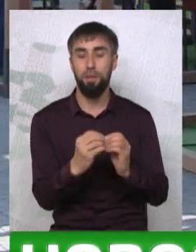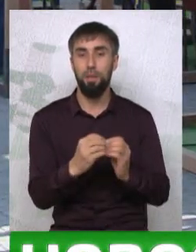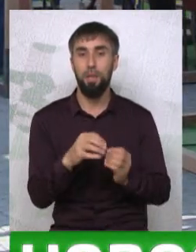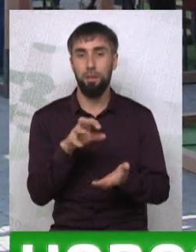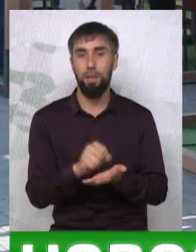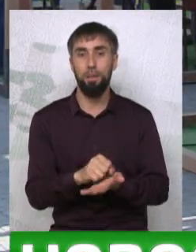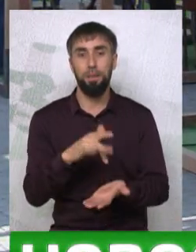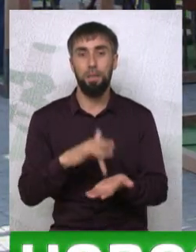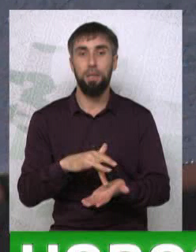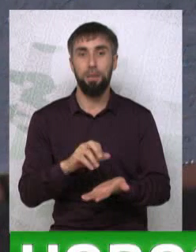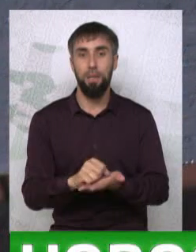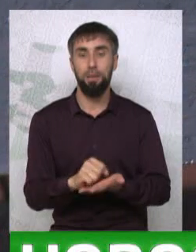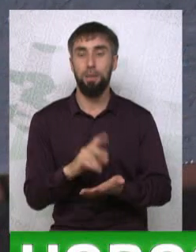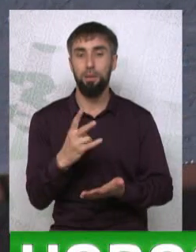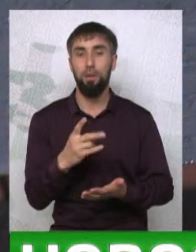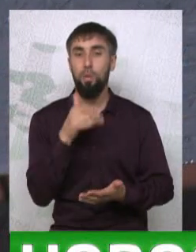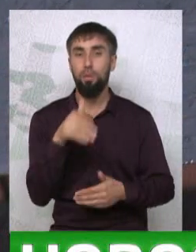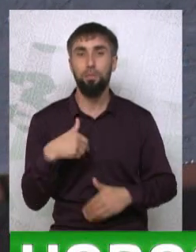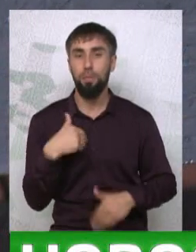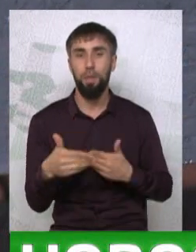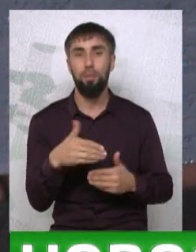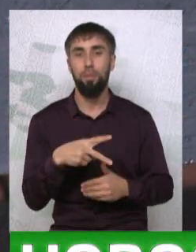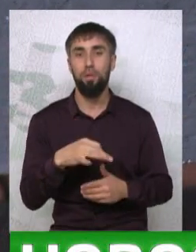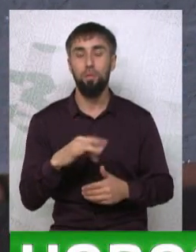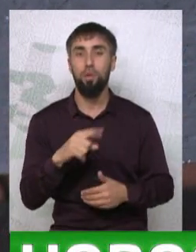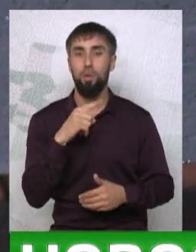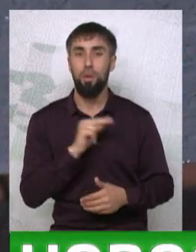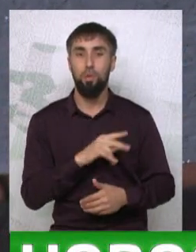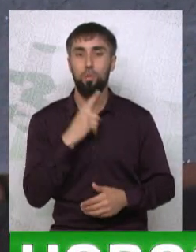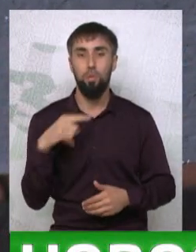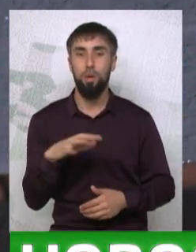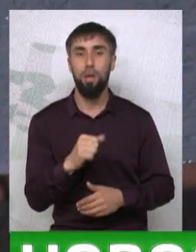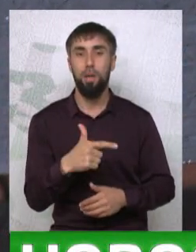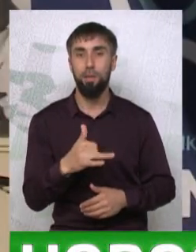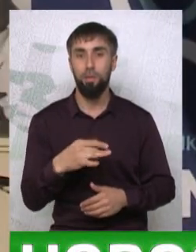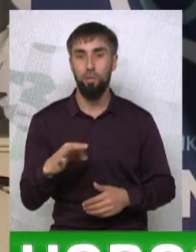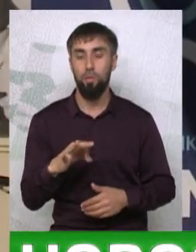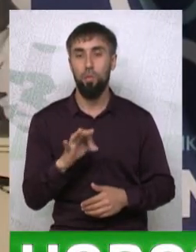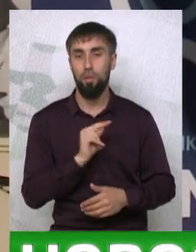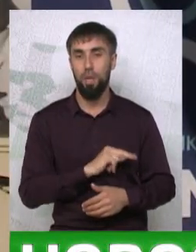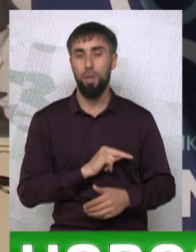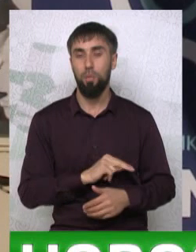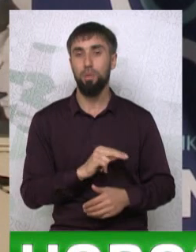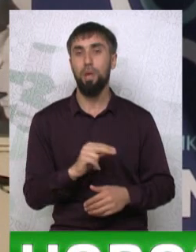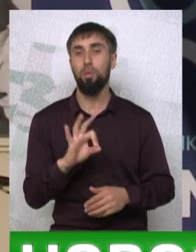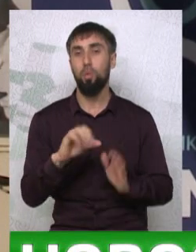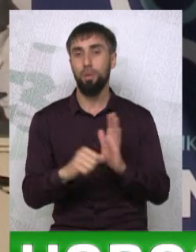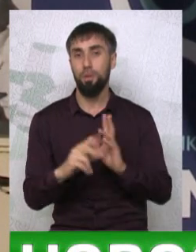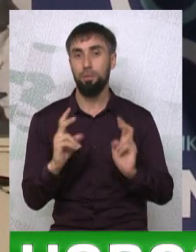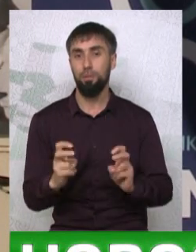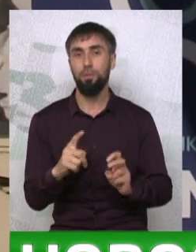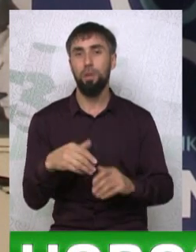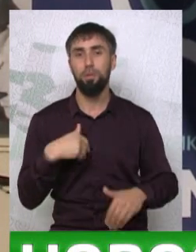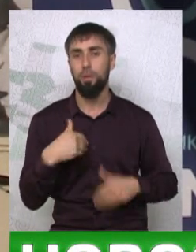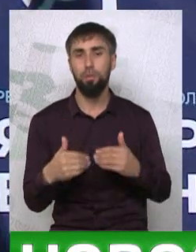Центр занятости на Зране, который презентует предложение платформы «Работа России» и агентство вакансий «Работа 06». Каждый из них предлагает более